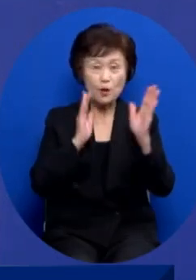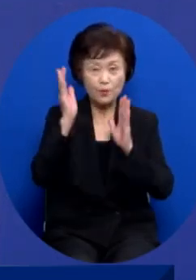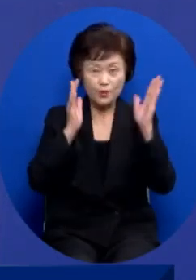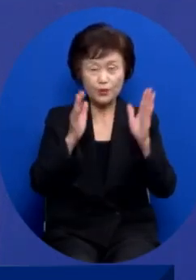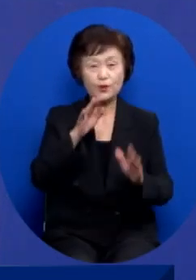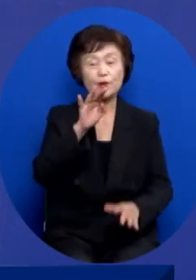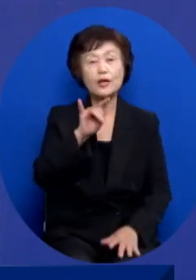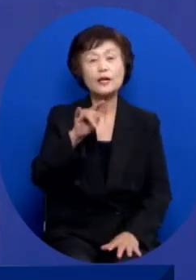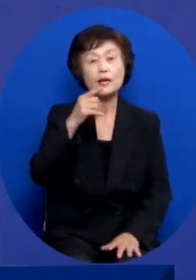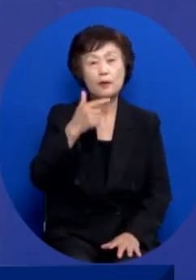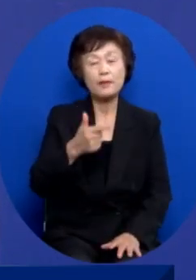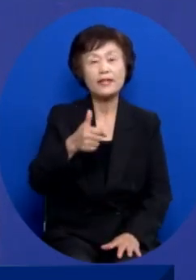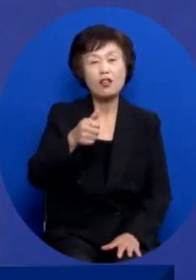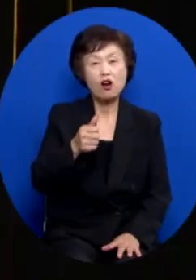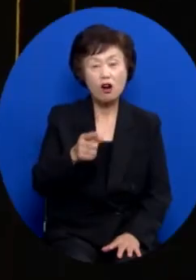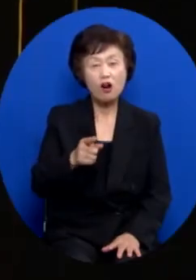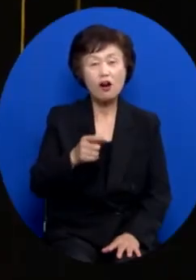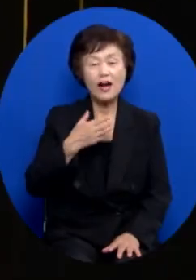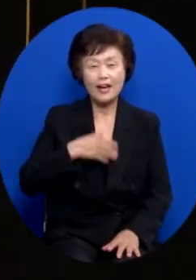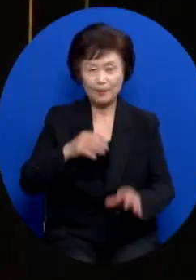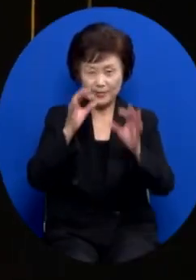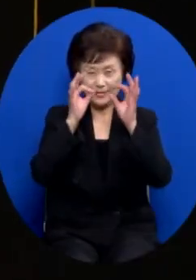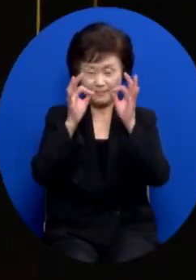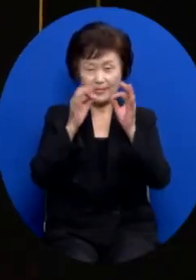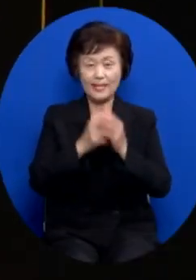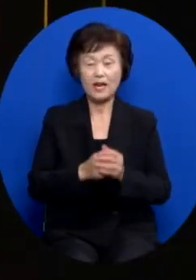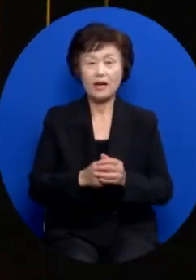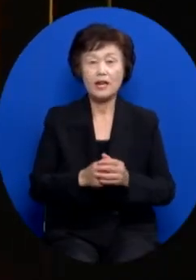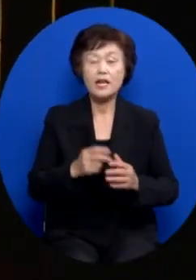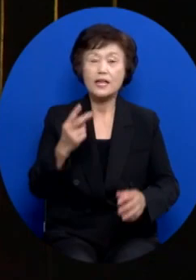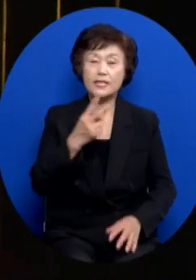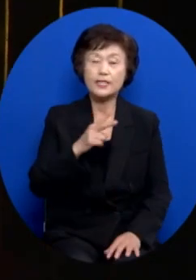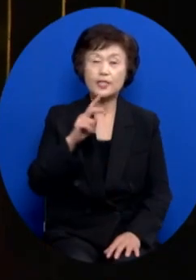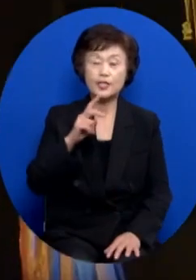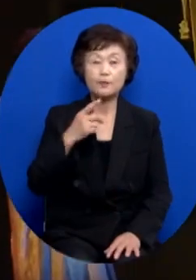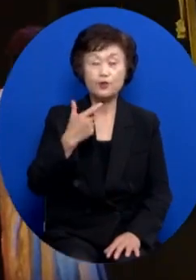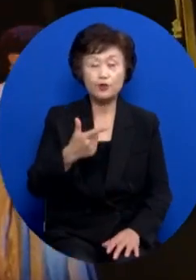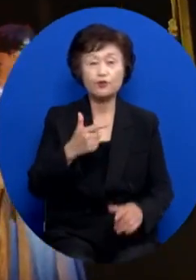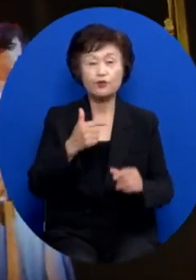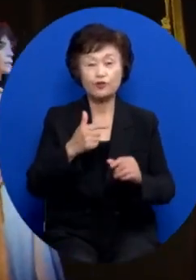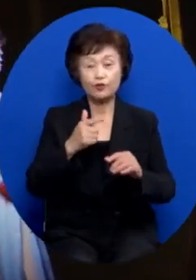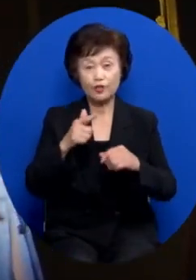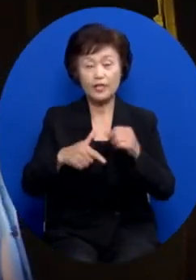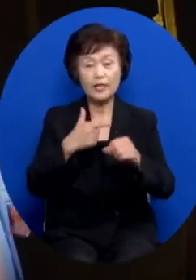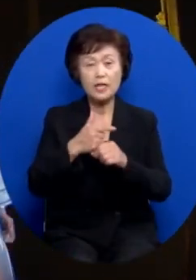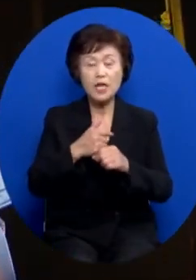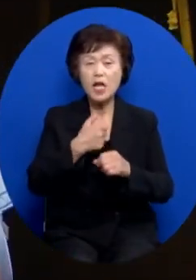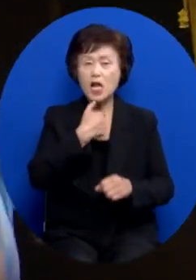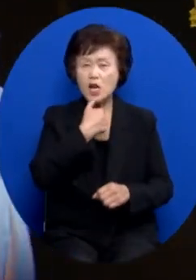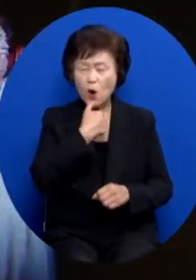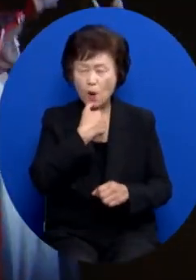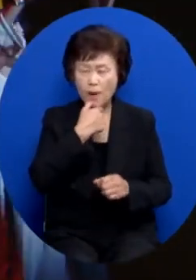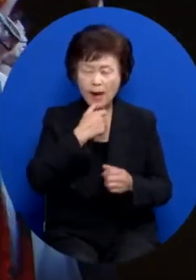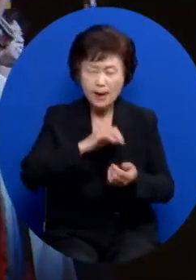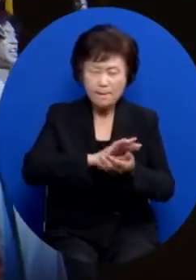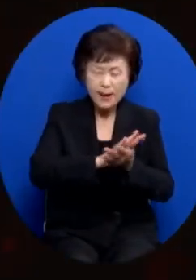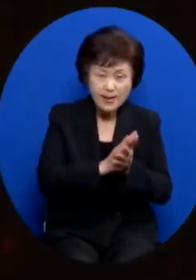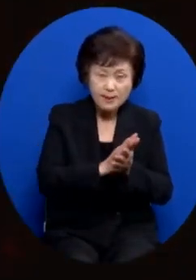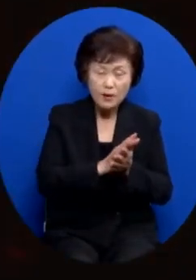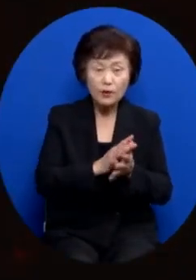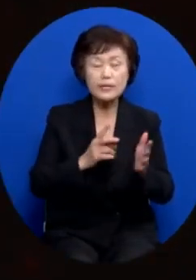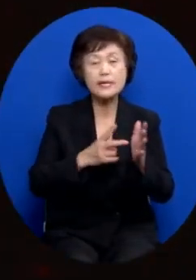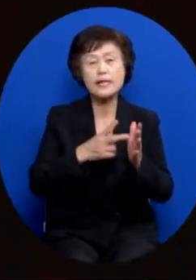이가영 기자가 소개해드립니다. 서기 26년, 제정 로마의 박해를 받는 예루살렘.